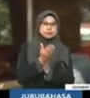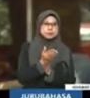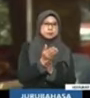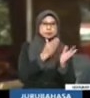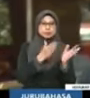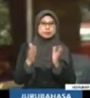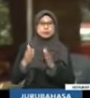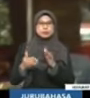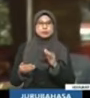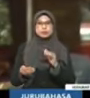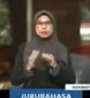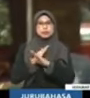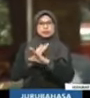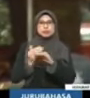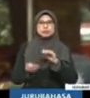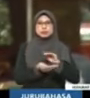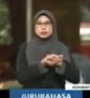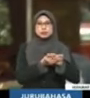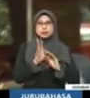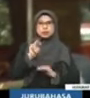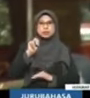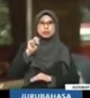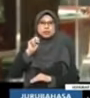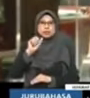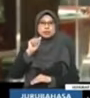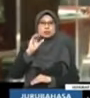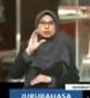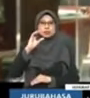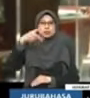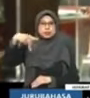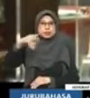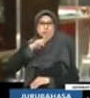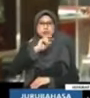melalui Pelan Anti Rasuah Nasional NACP